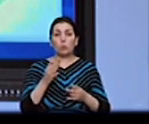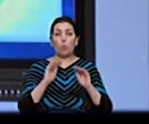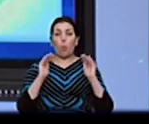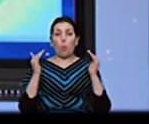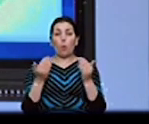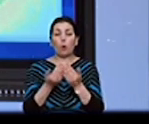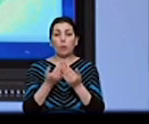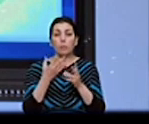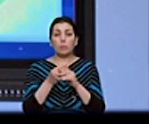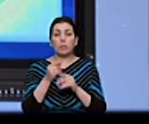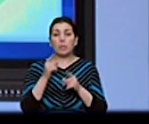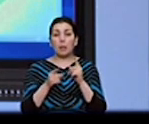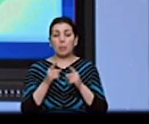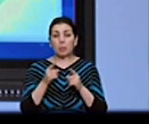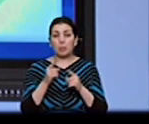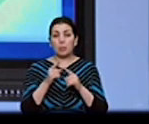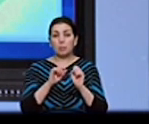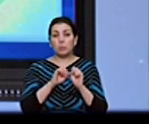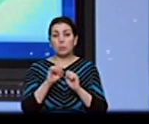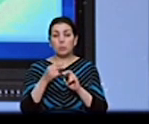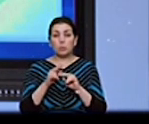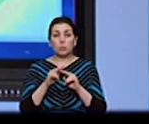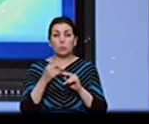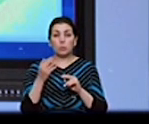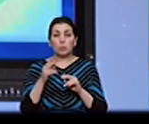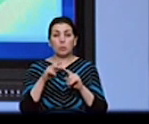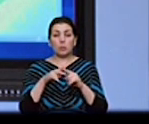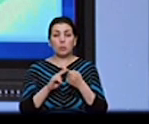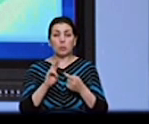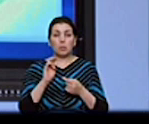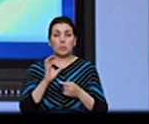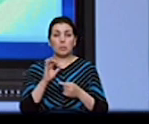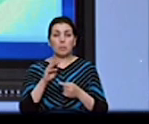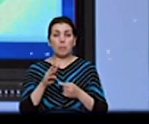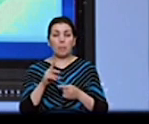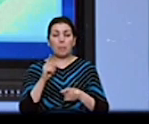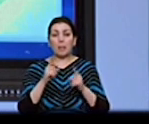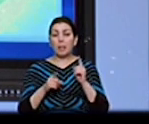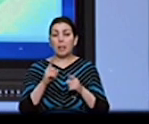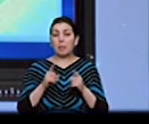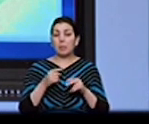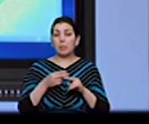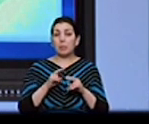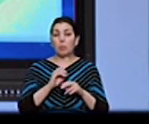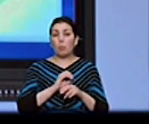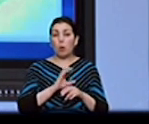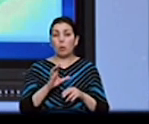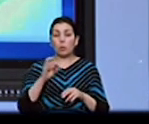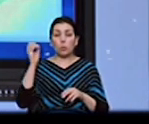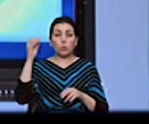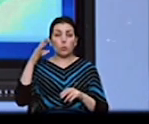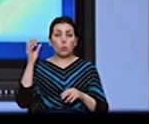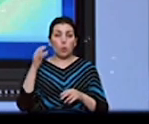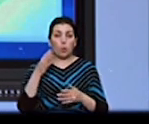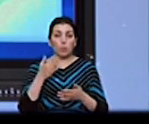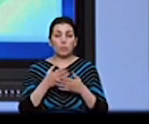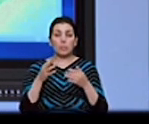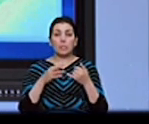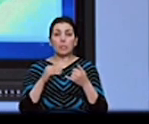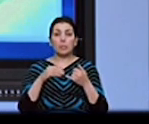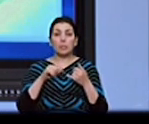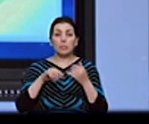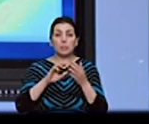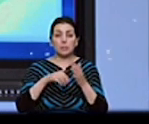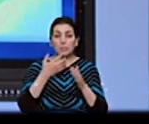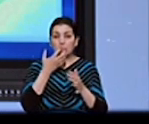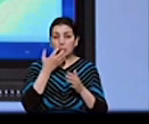o'rab turgan tabiiy muhitning tarkibiy qismlaridir. Tabiiy boyliklarga quyosh energiyasi, yerning